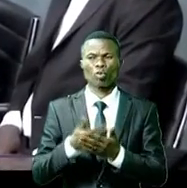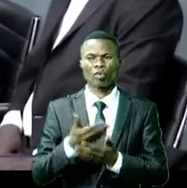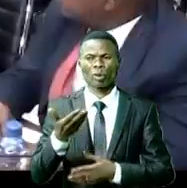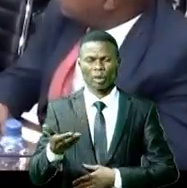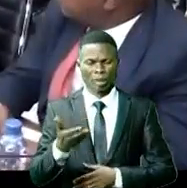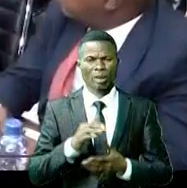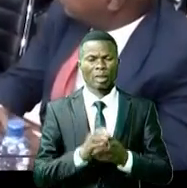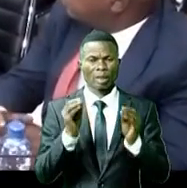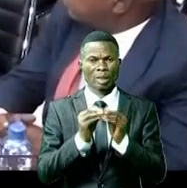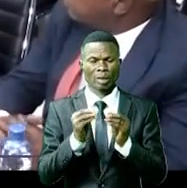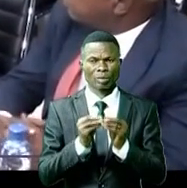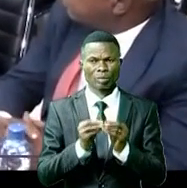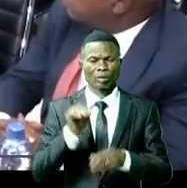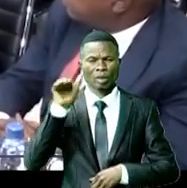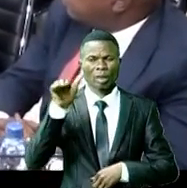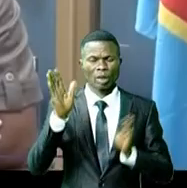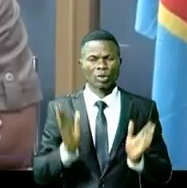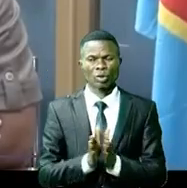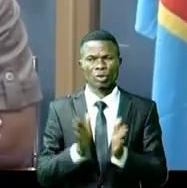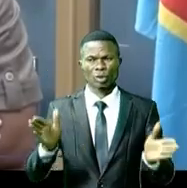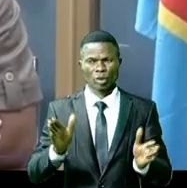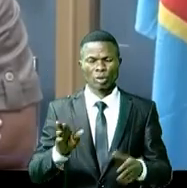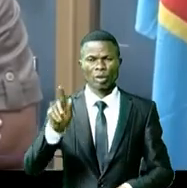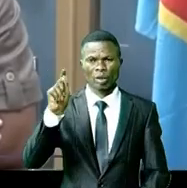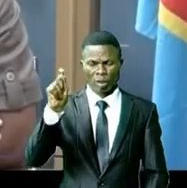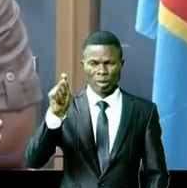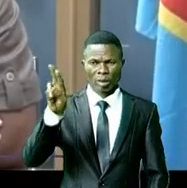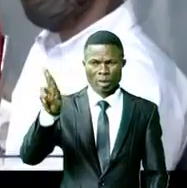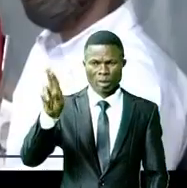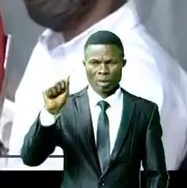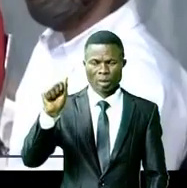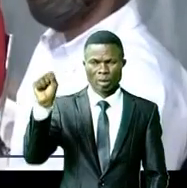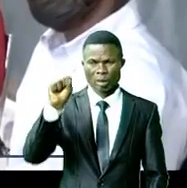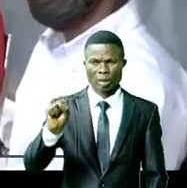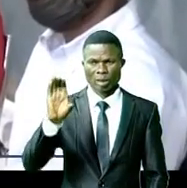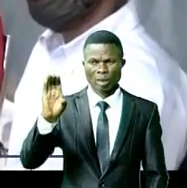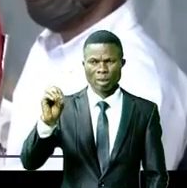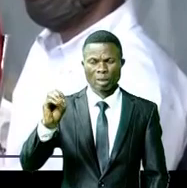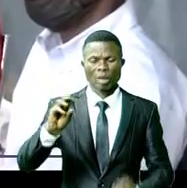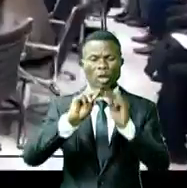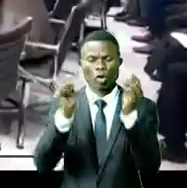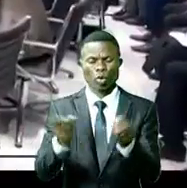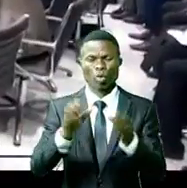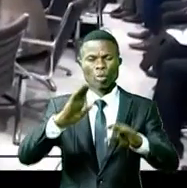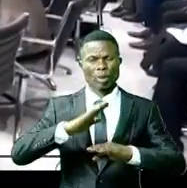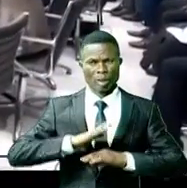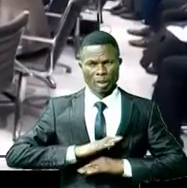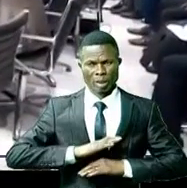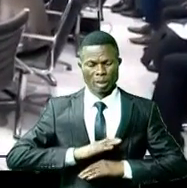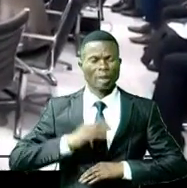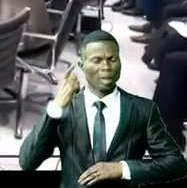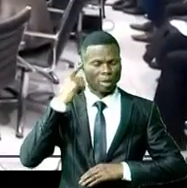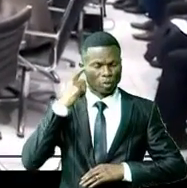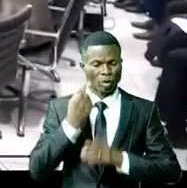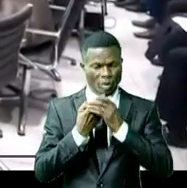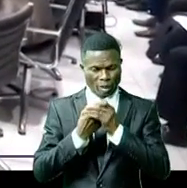où a été associé le directeur général de Transco, cette délégation en sort satisfaite d'apprendre le déploiement dans